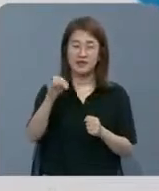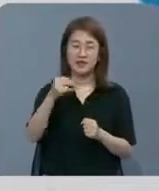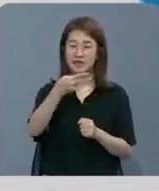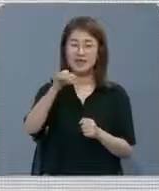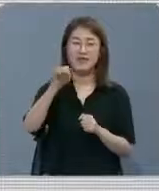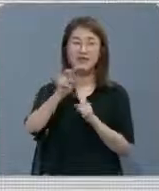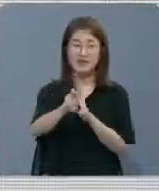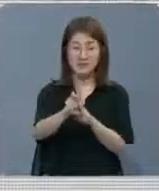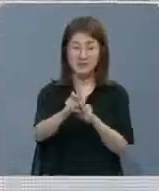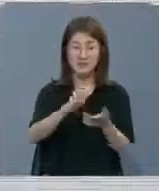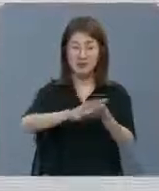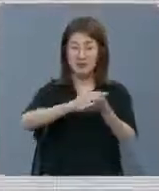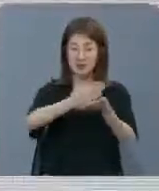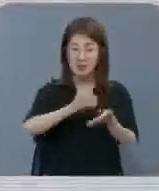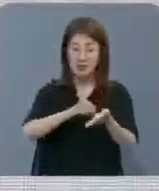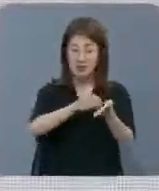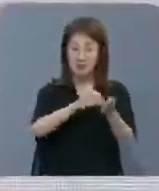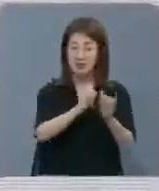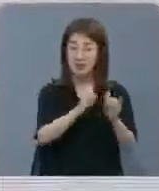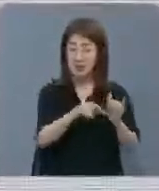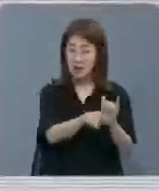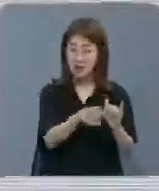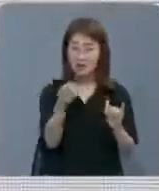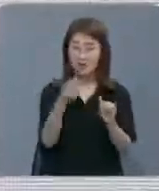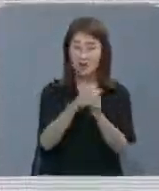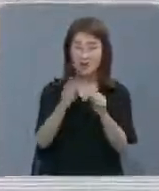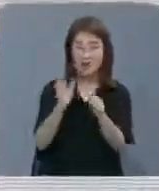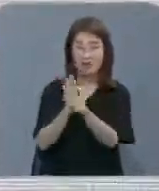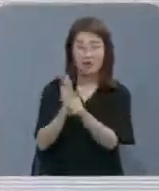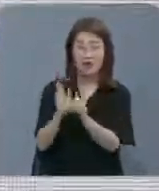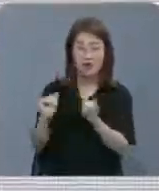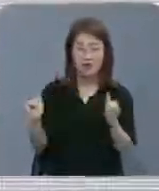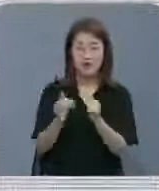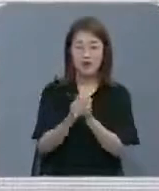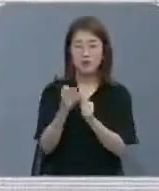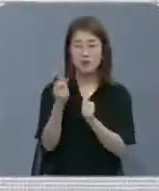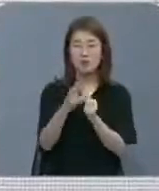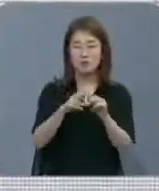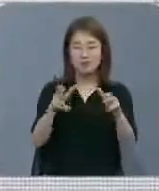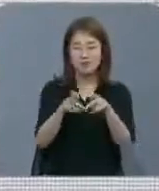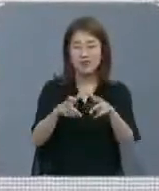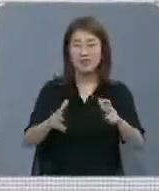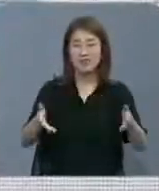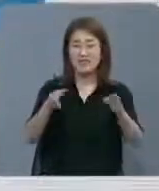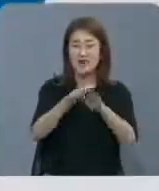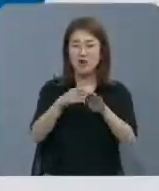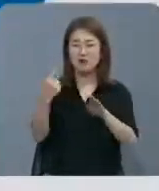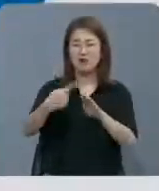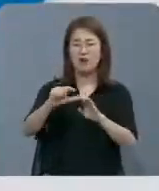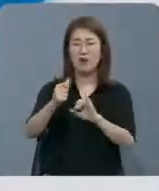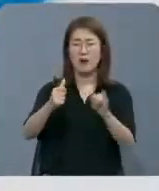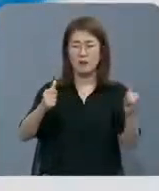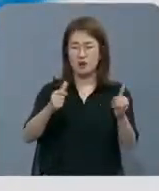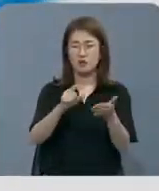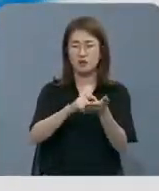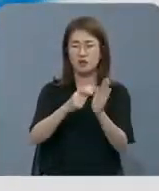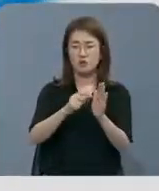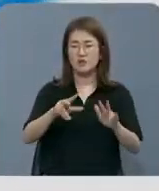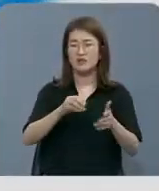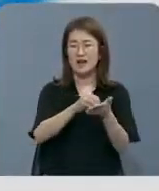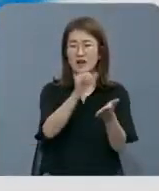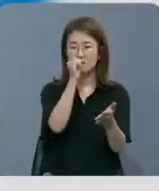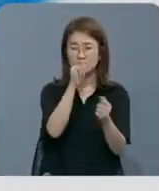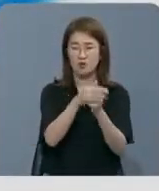통장에 가입한 기초수급 가정과 가정위탁, 장애인시설 등의 아동은 1,500여 명. 아동 1인당